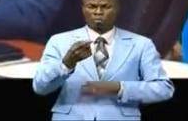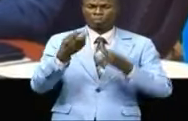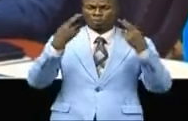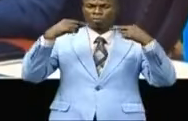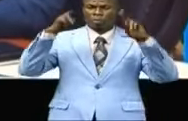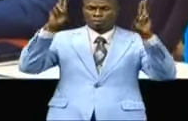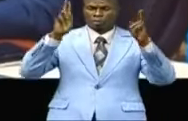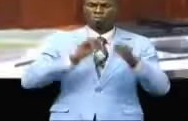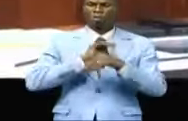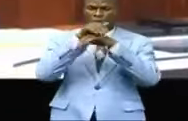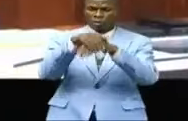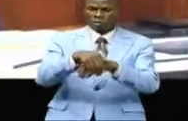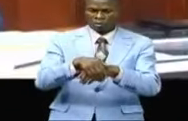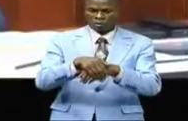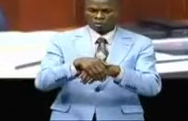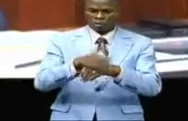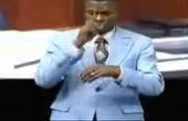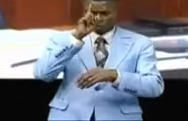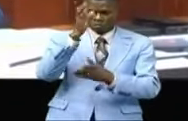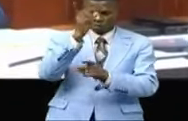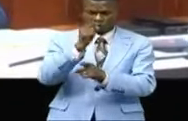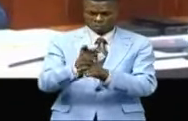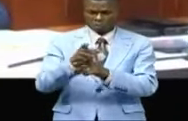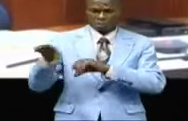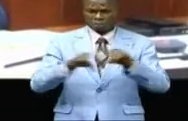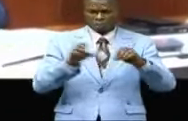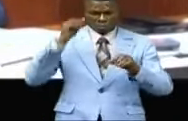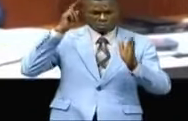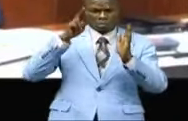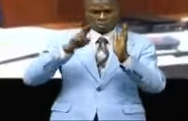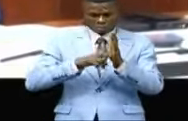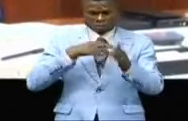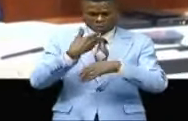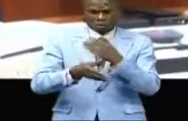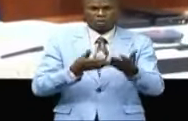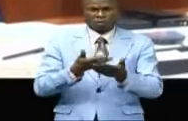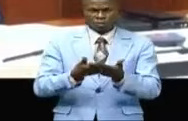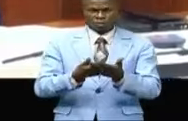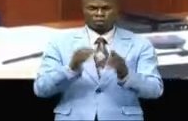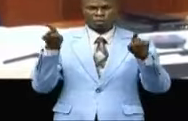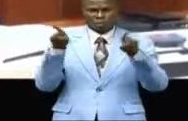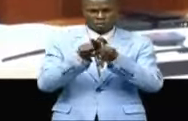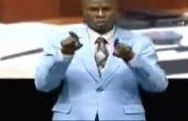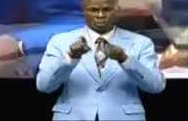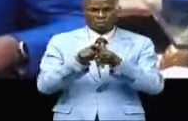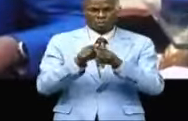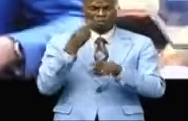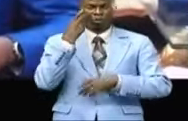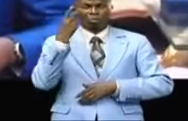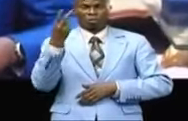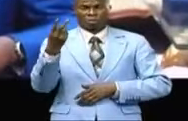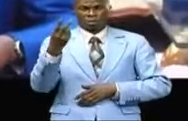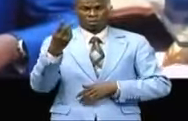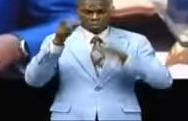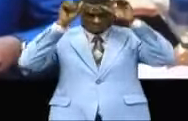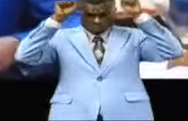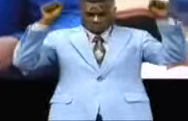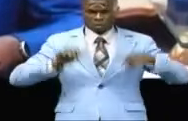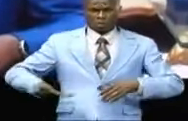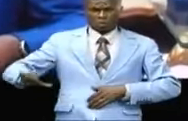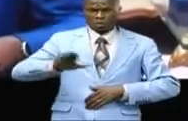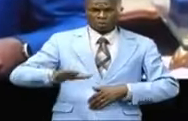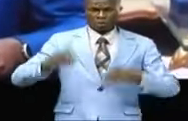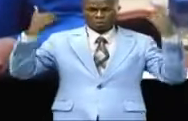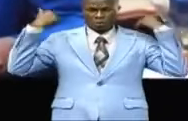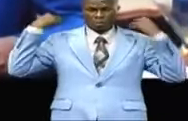ratification s'inscrit dans la ligne droite des actions que le gouvernement entreprend conformément à la vision du président de la